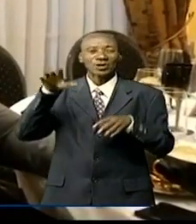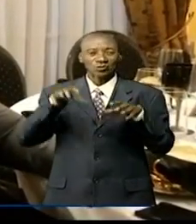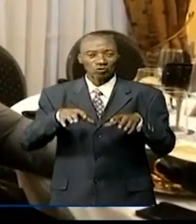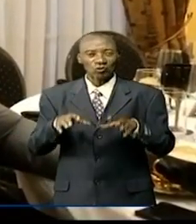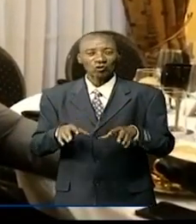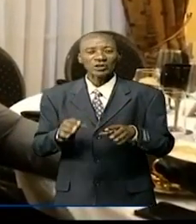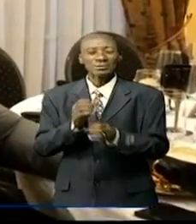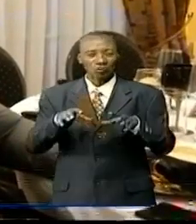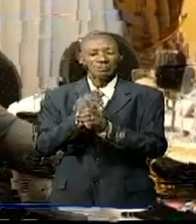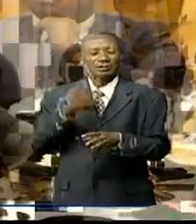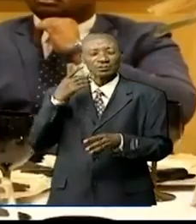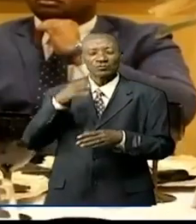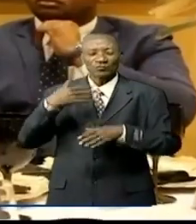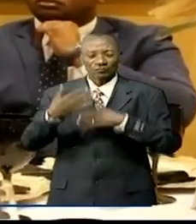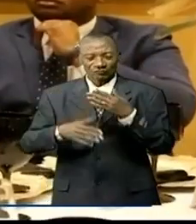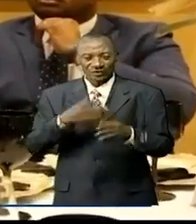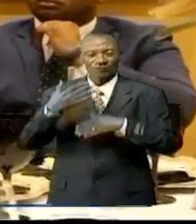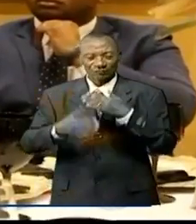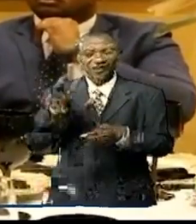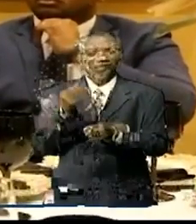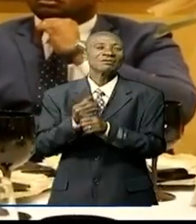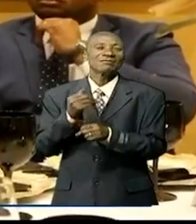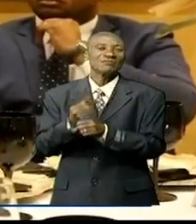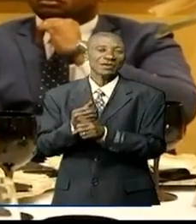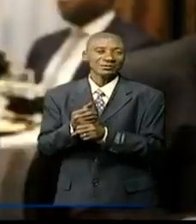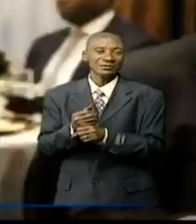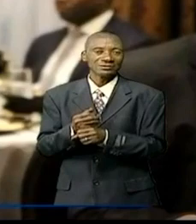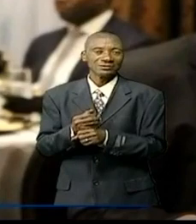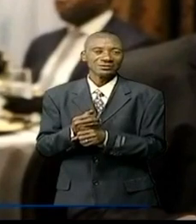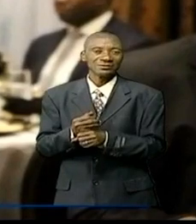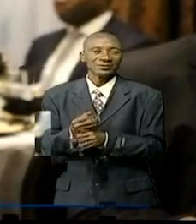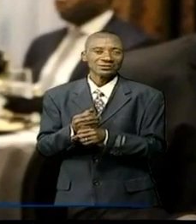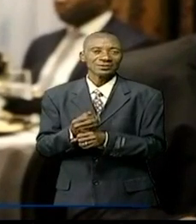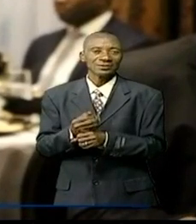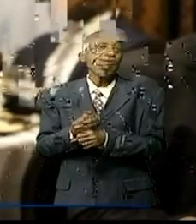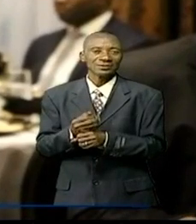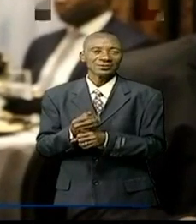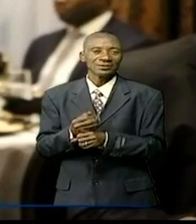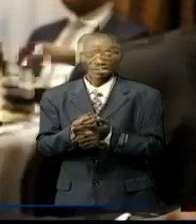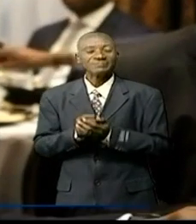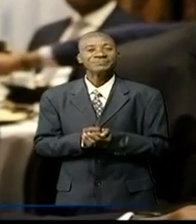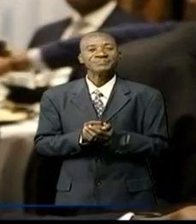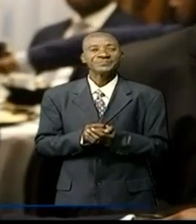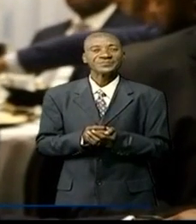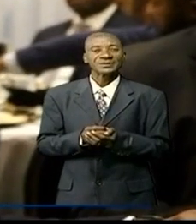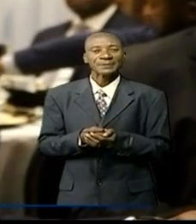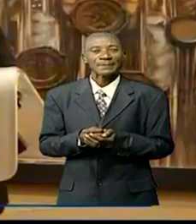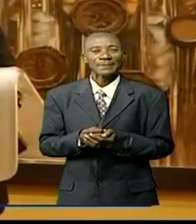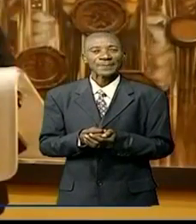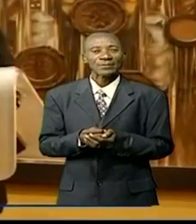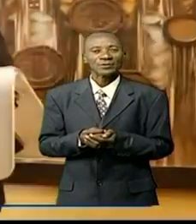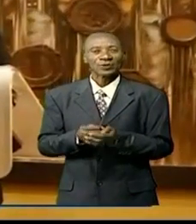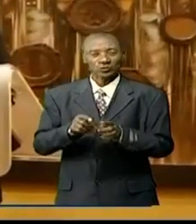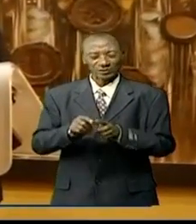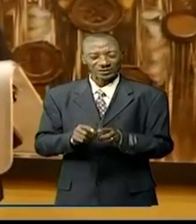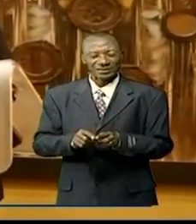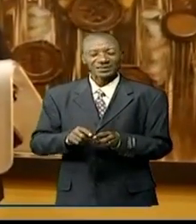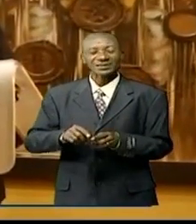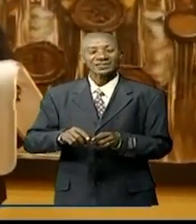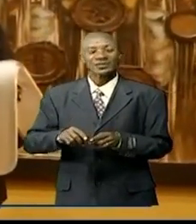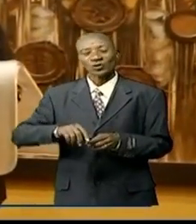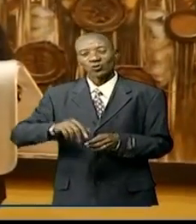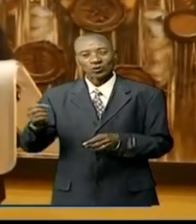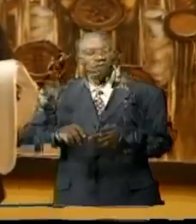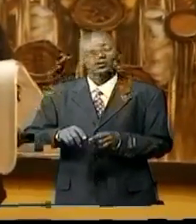leur rôle de mobilisation de l'épargne pour la croissance économique. C'était également une tribune offerte au président de l'ACB de formuler